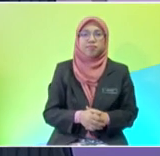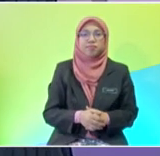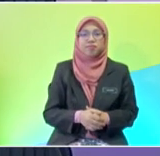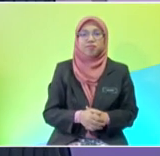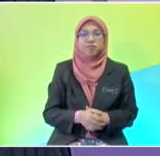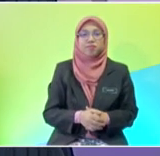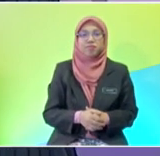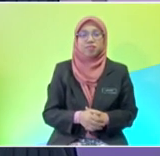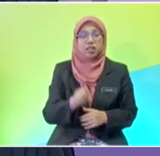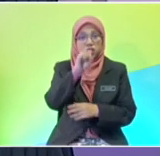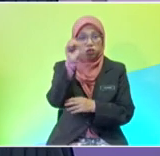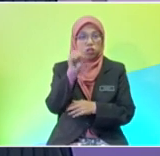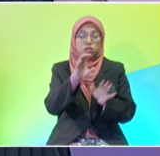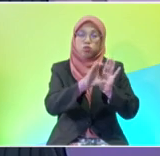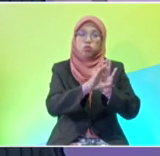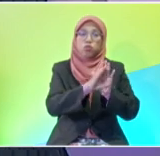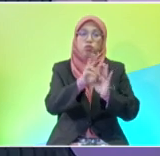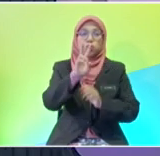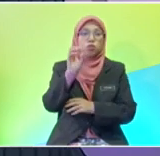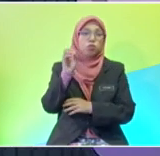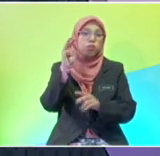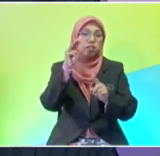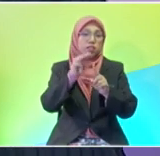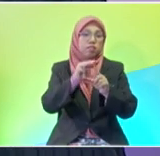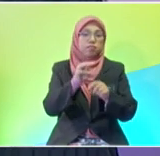oke sekarang contoh 20 markah